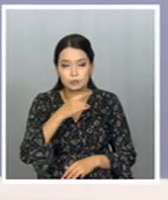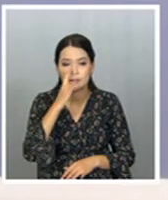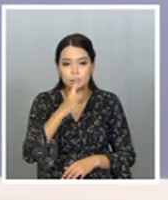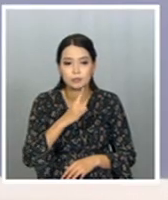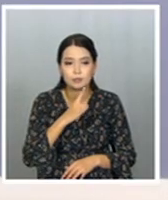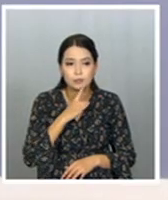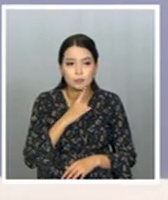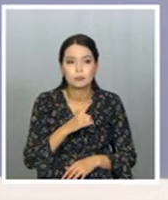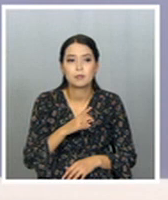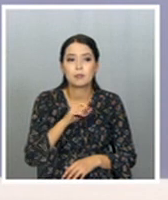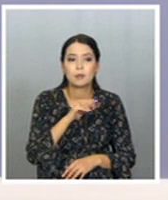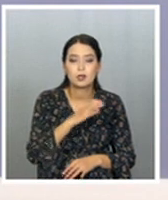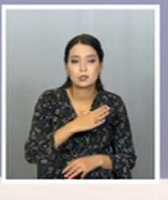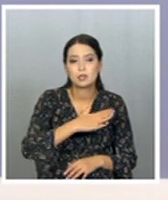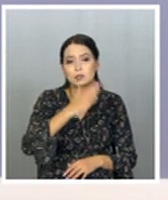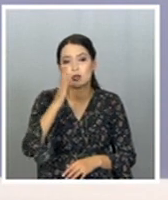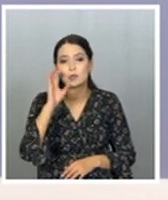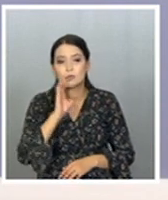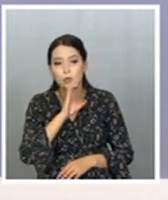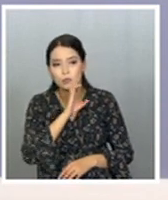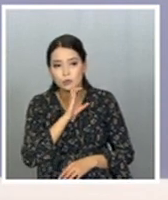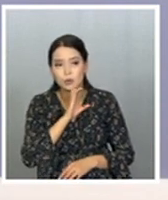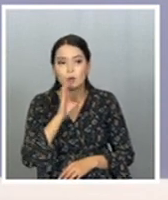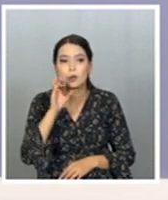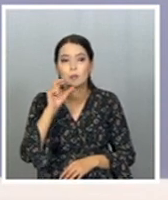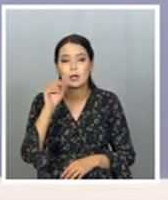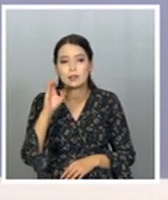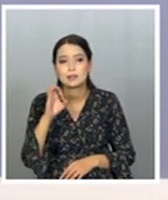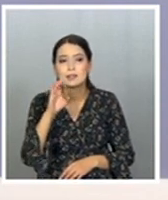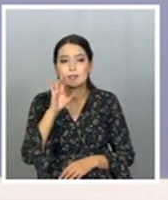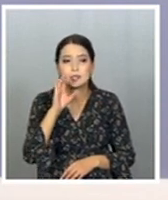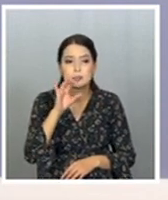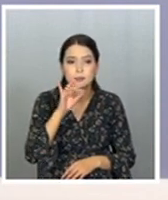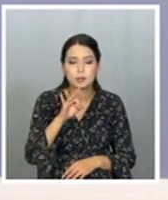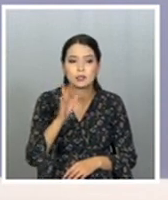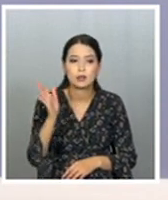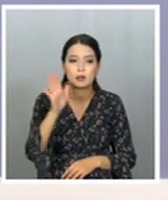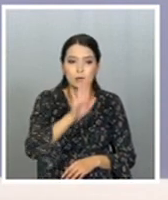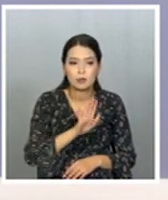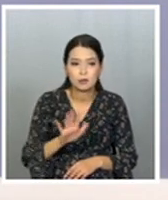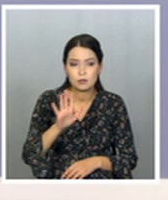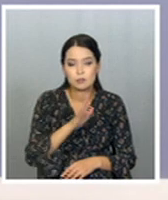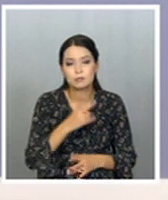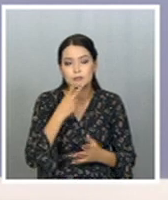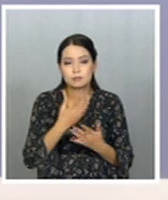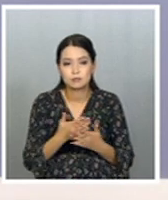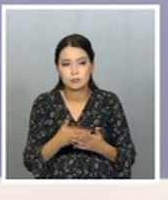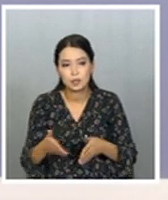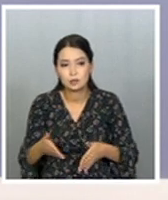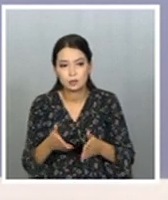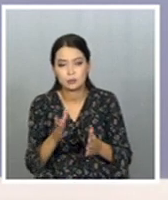Қазақстанның батысы менен солтүстігі және батыс Сібір шекаралық аймақтарында межелеу болып өтті.